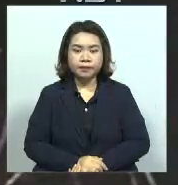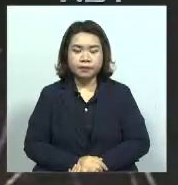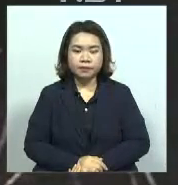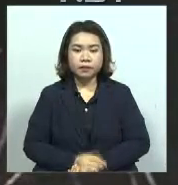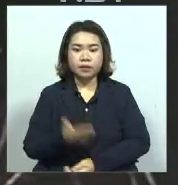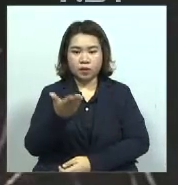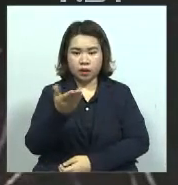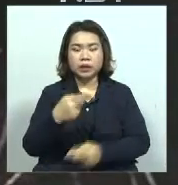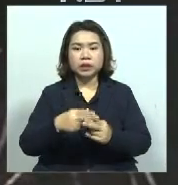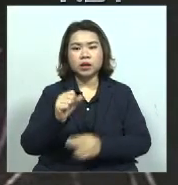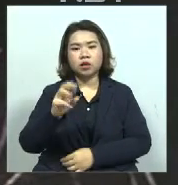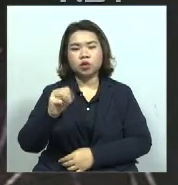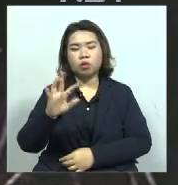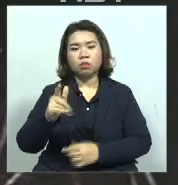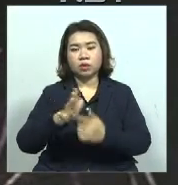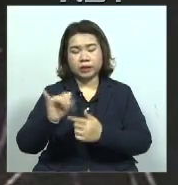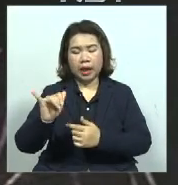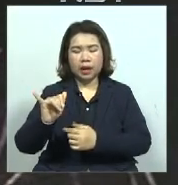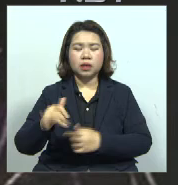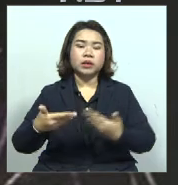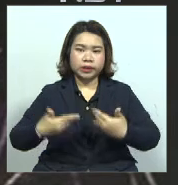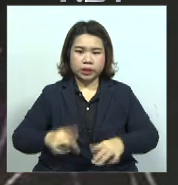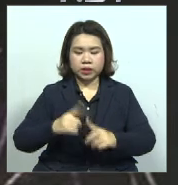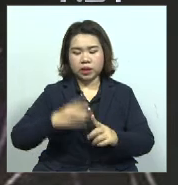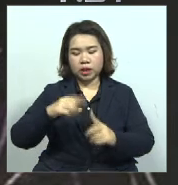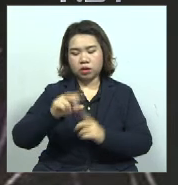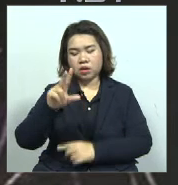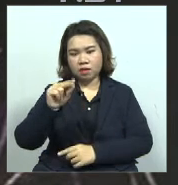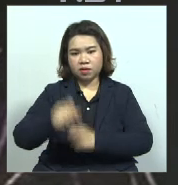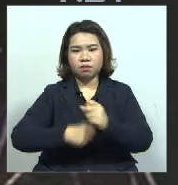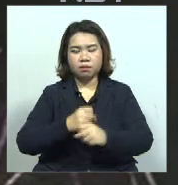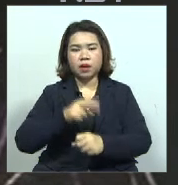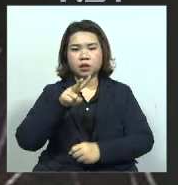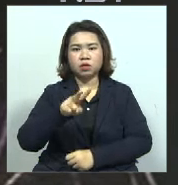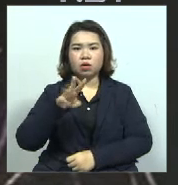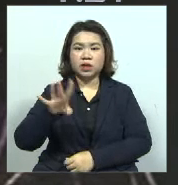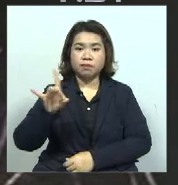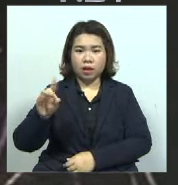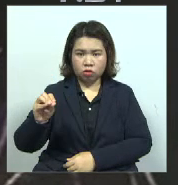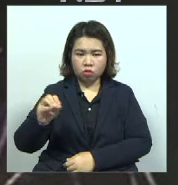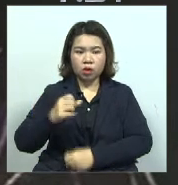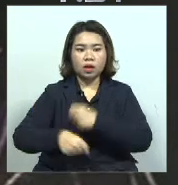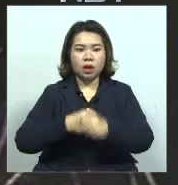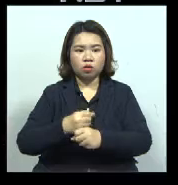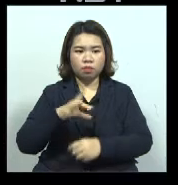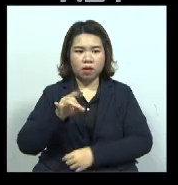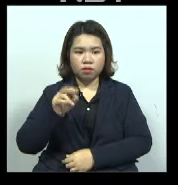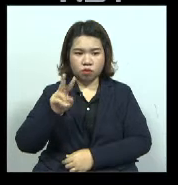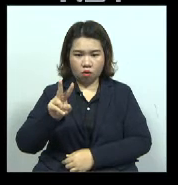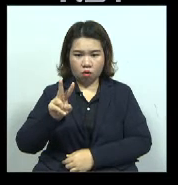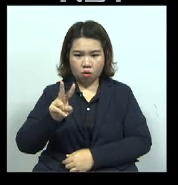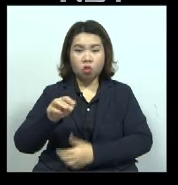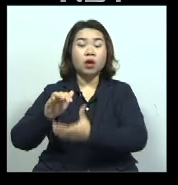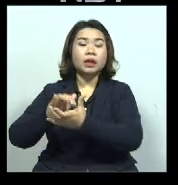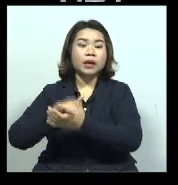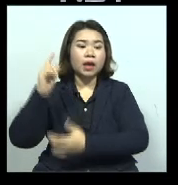นายสมชายคุณปลื้มเกิดเมื่อวันที่30กันยายน2480นะคะอายุ82ปีสมร